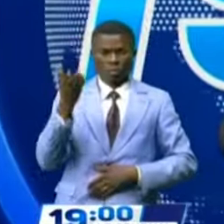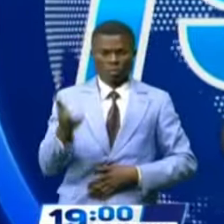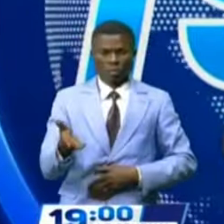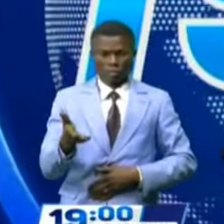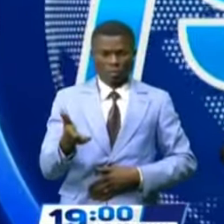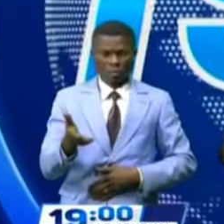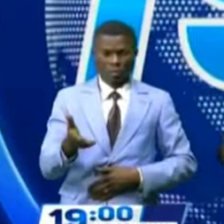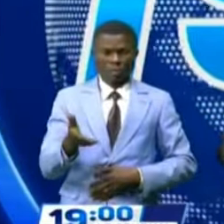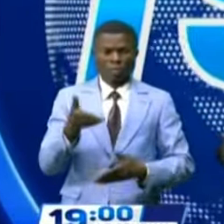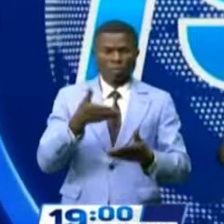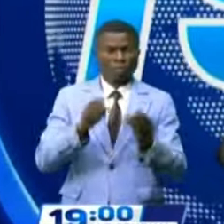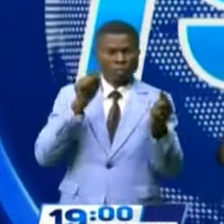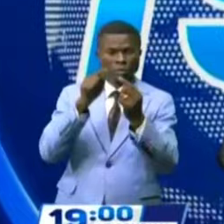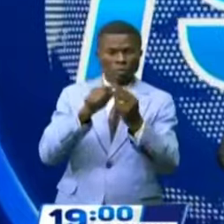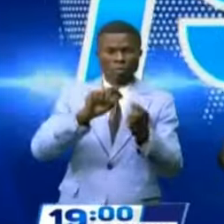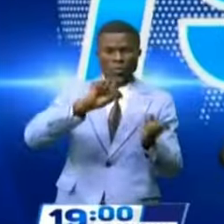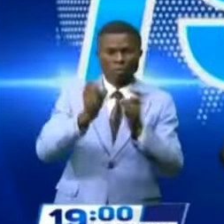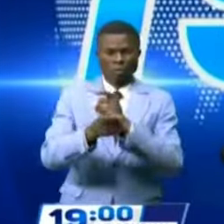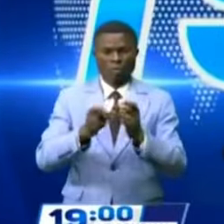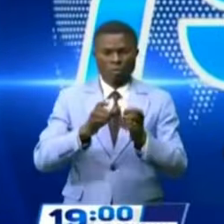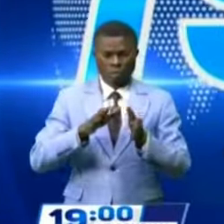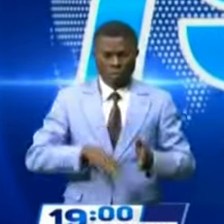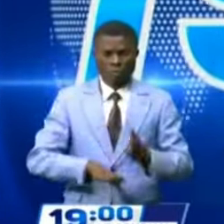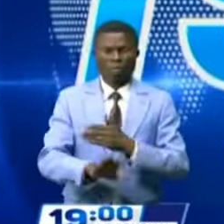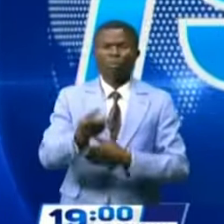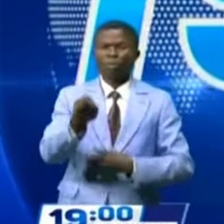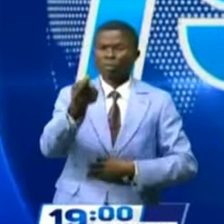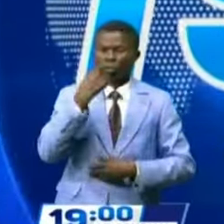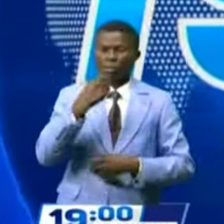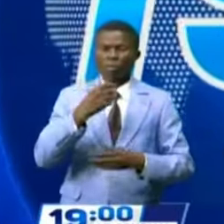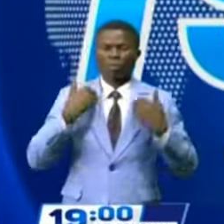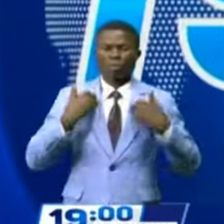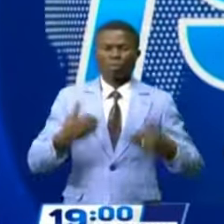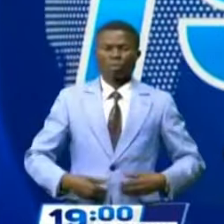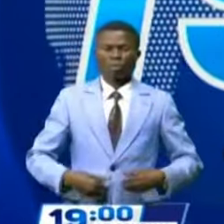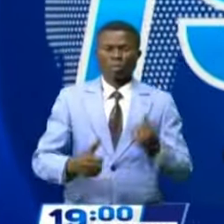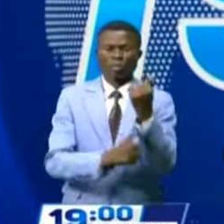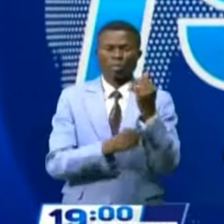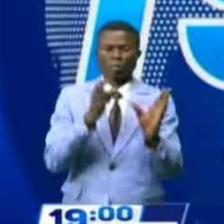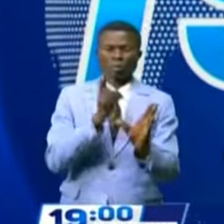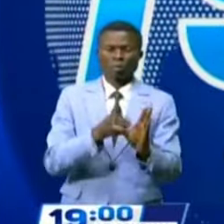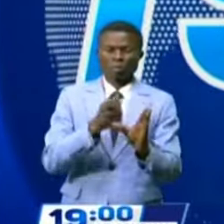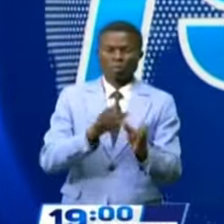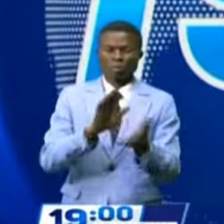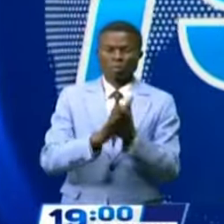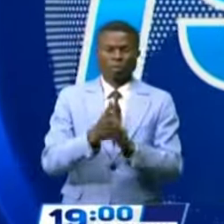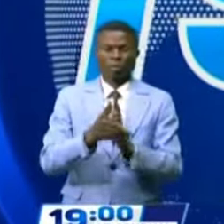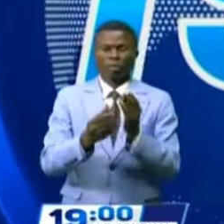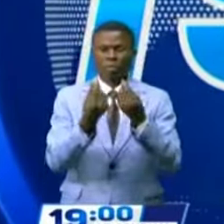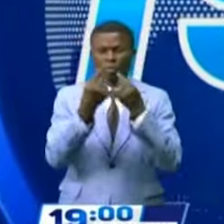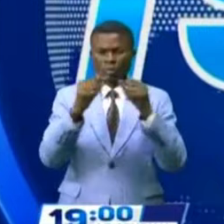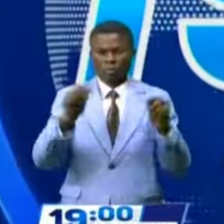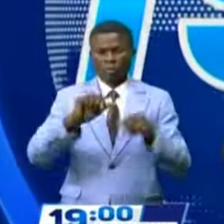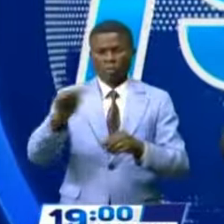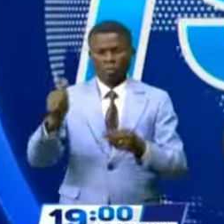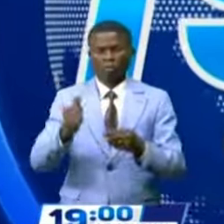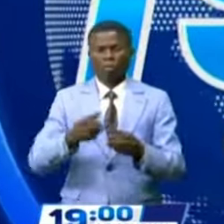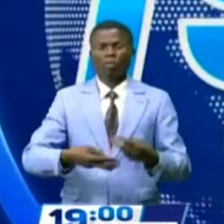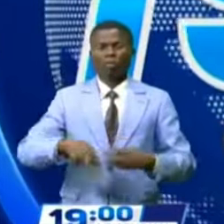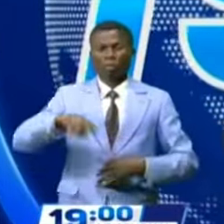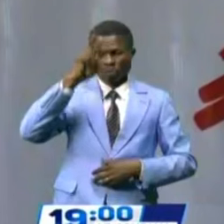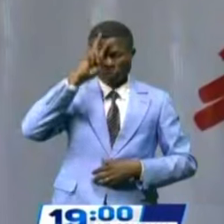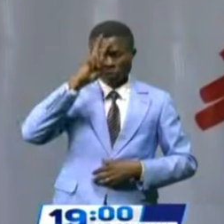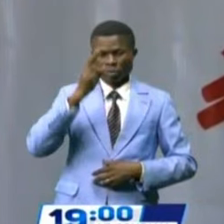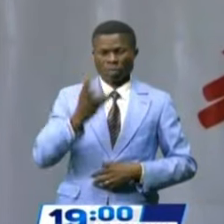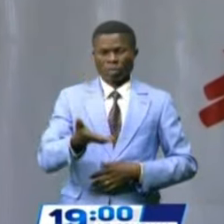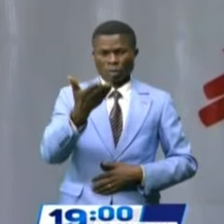Kinshasa. Ceci dans le but d'améliorer l'accès aux soins de santé des personnes en situation de handicap et autres vulnérables. Suivez.